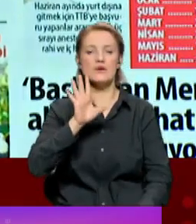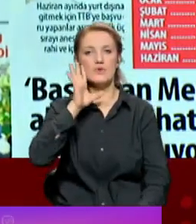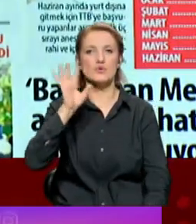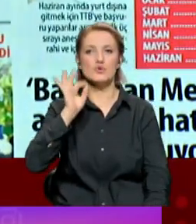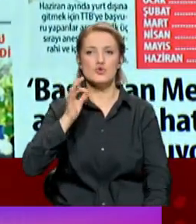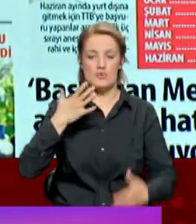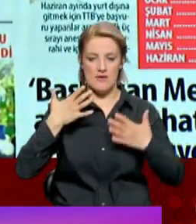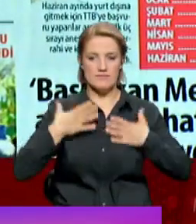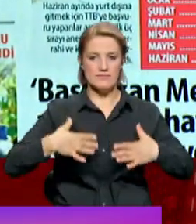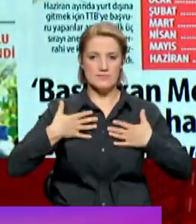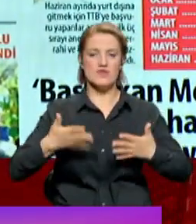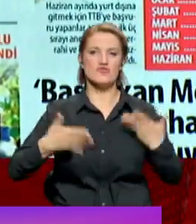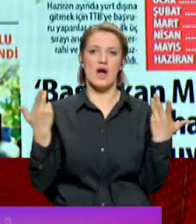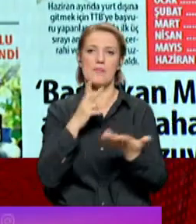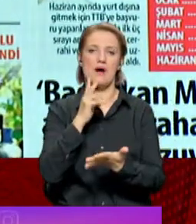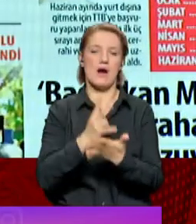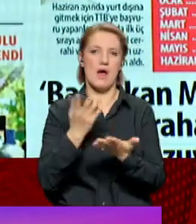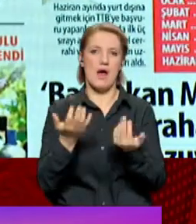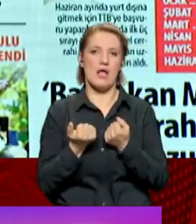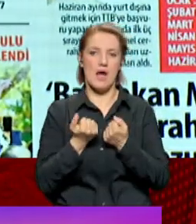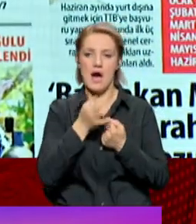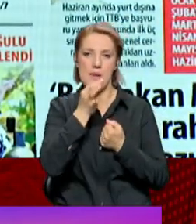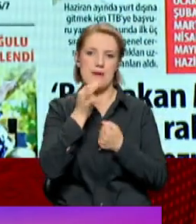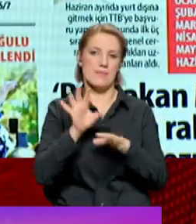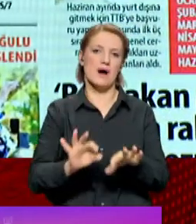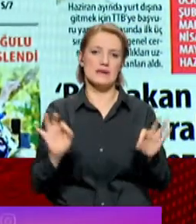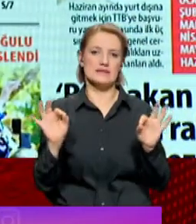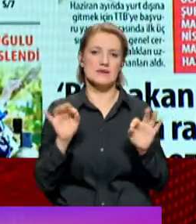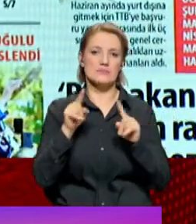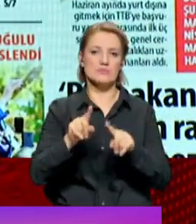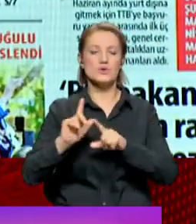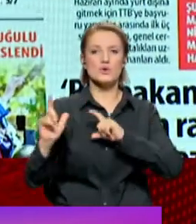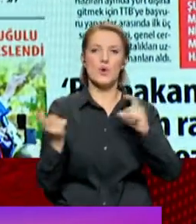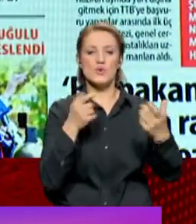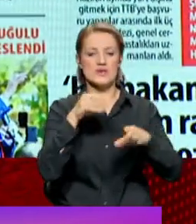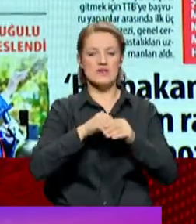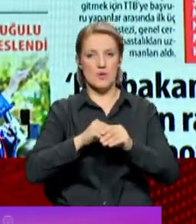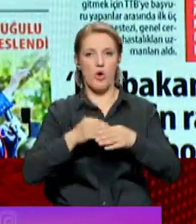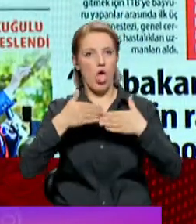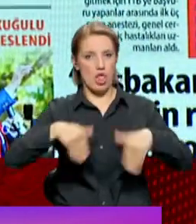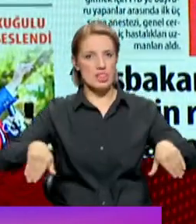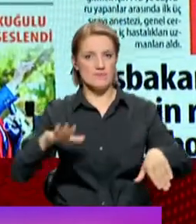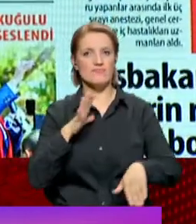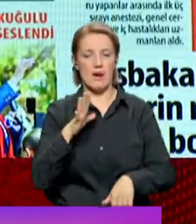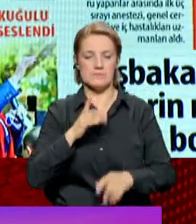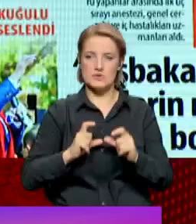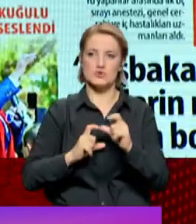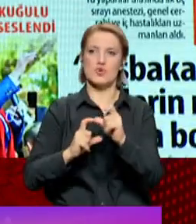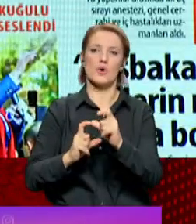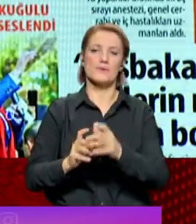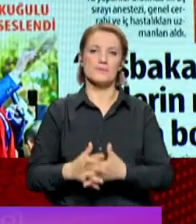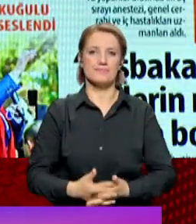çıkarma kararı aldı. Ve manşet, haberimiz de hazır. Peki bu göç için önleminiz var mı diye soruyor